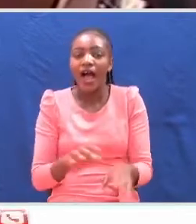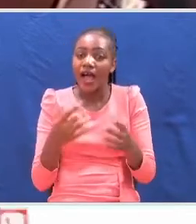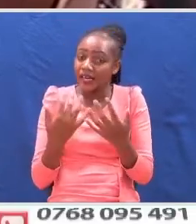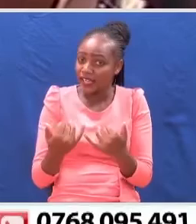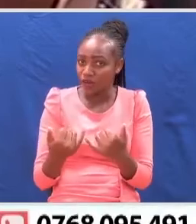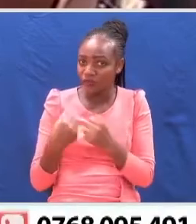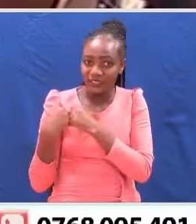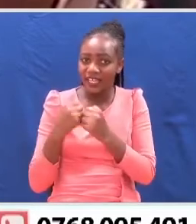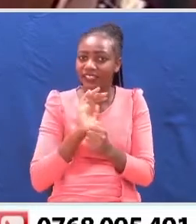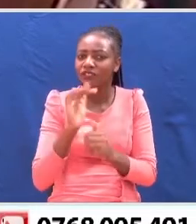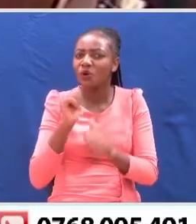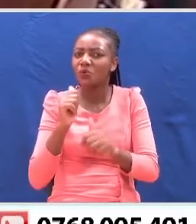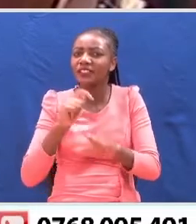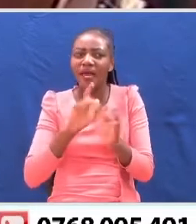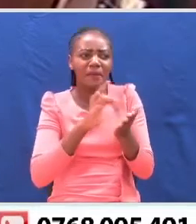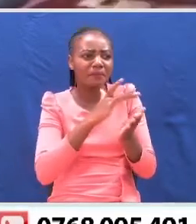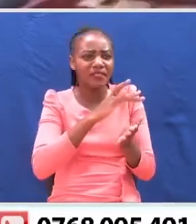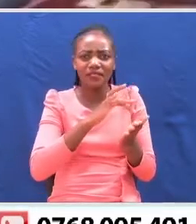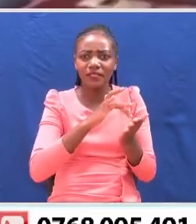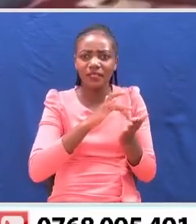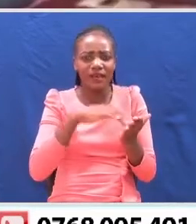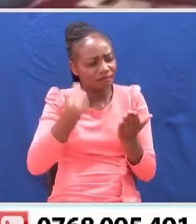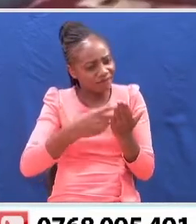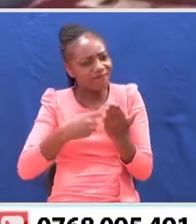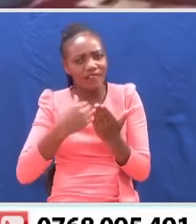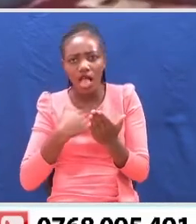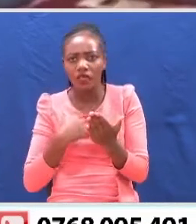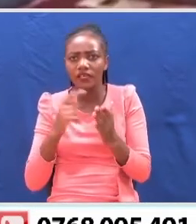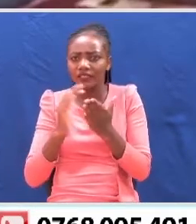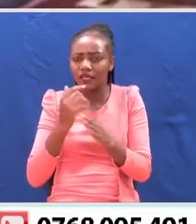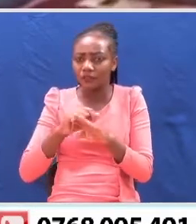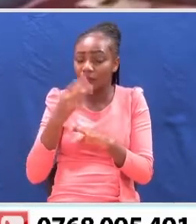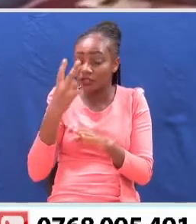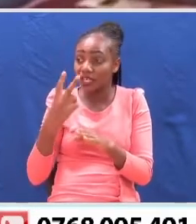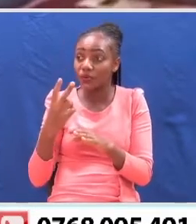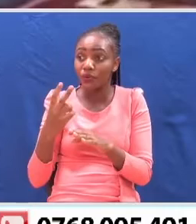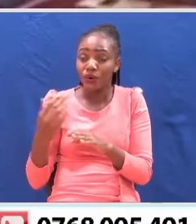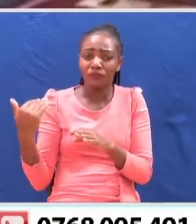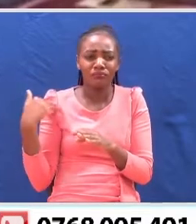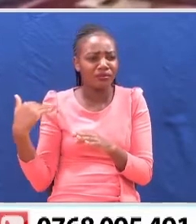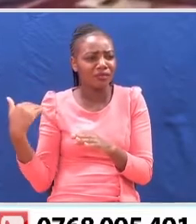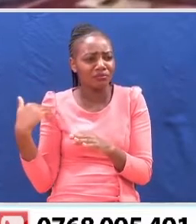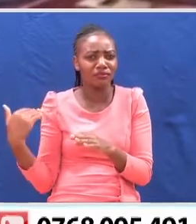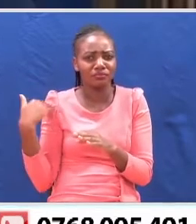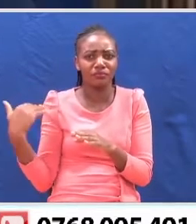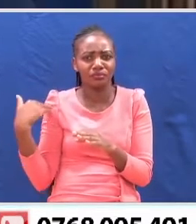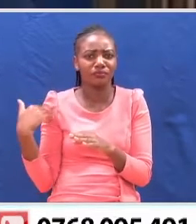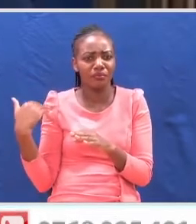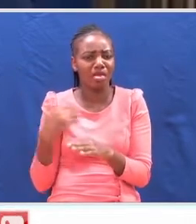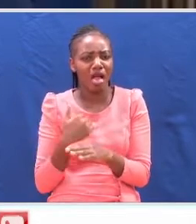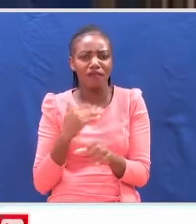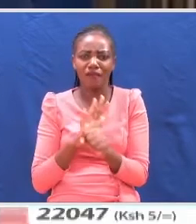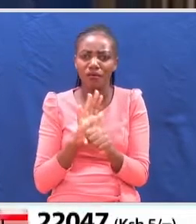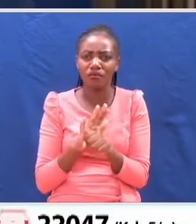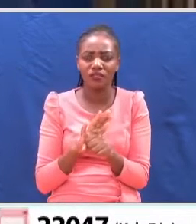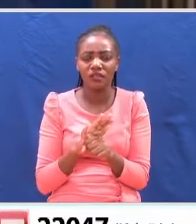hizi impeachments, manake nyakati nyingi tunapata kukuona unakuwa na pressure kutoka pande zote. Je, kuna kuwepo na